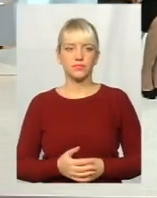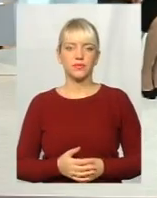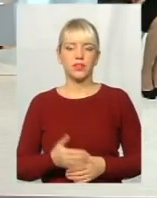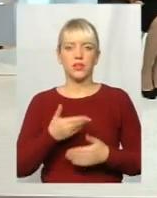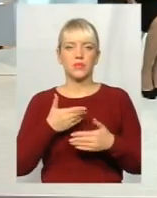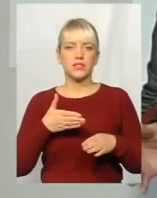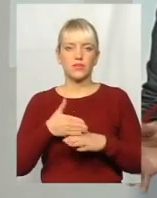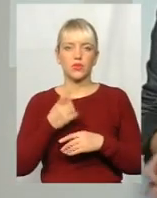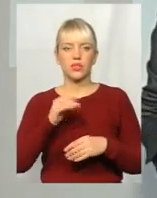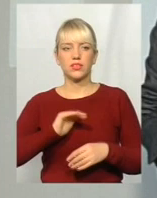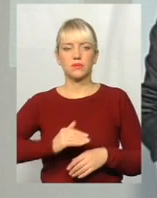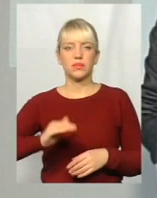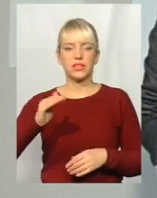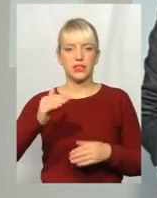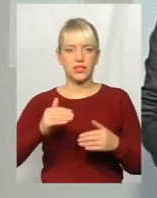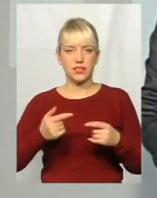завітали в один з під'їздів, де